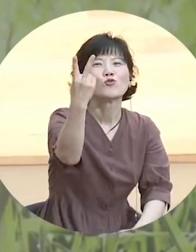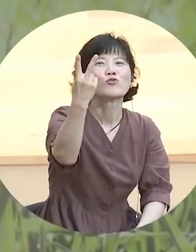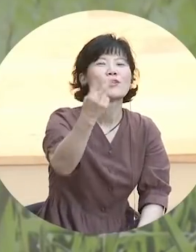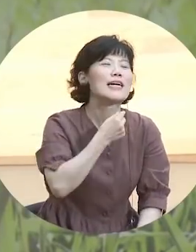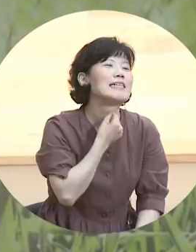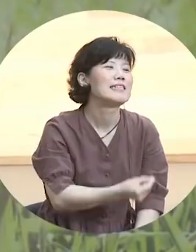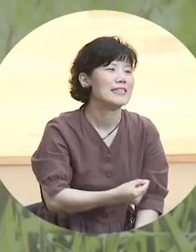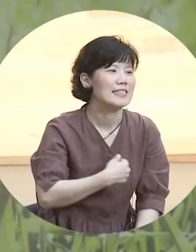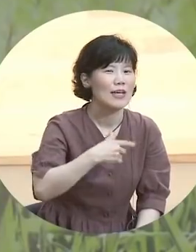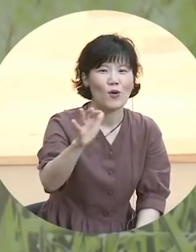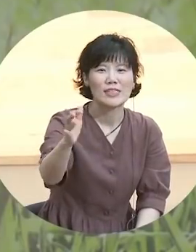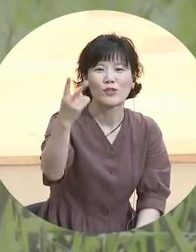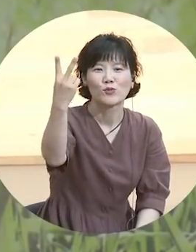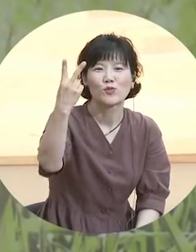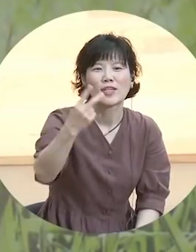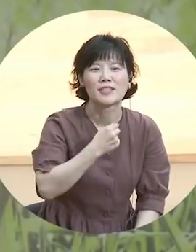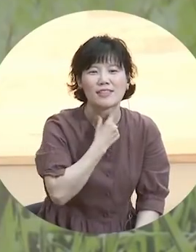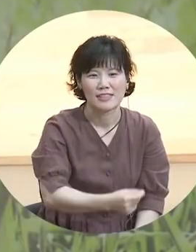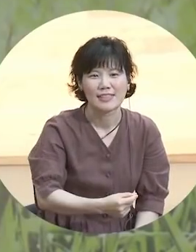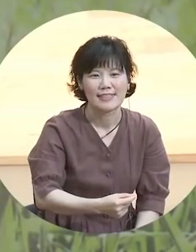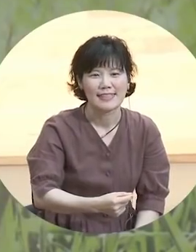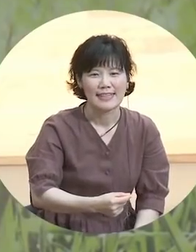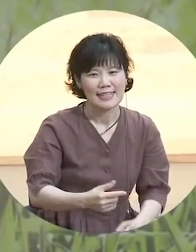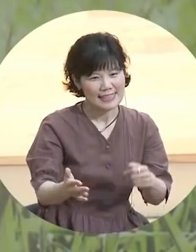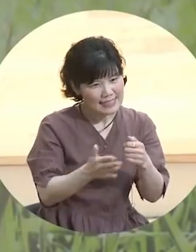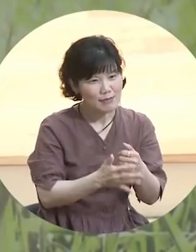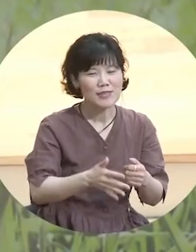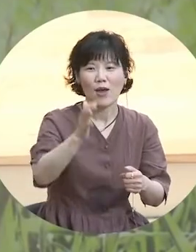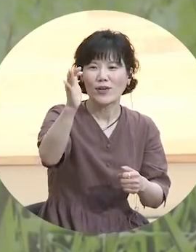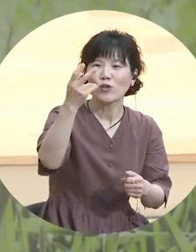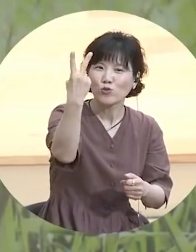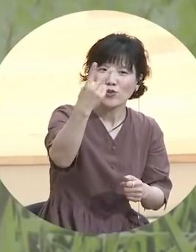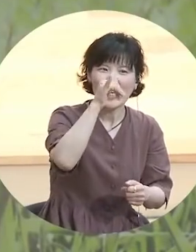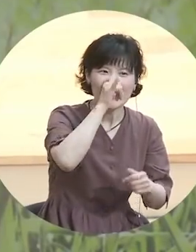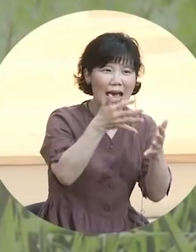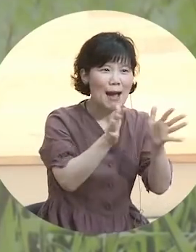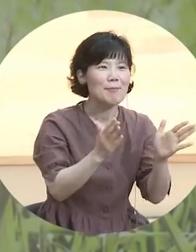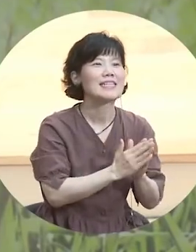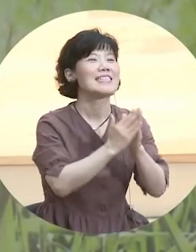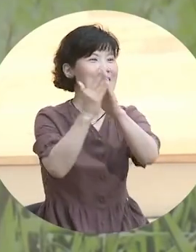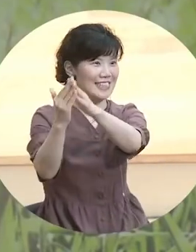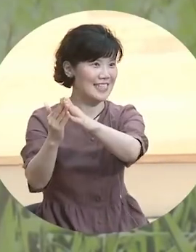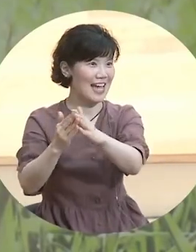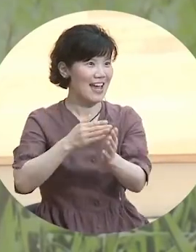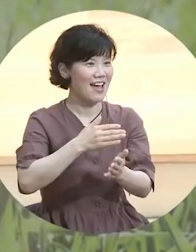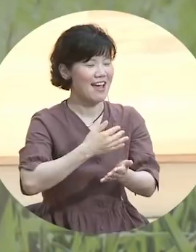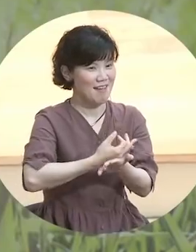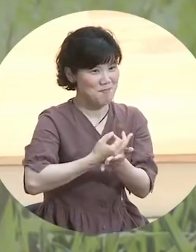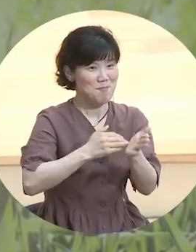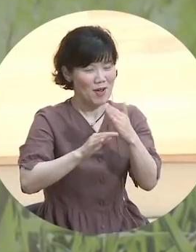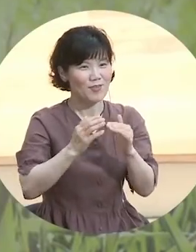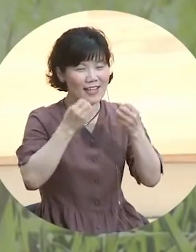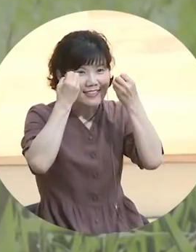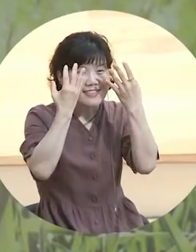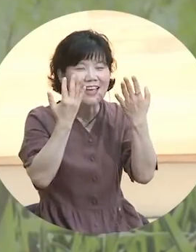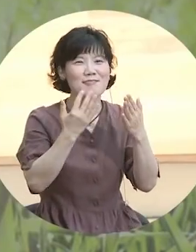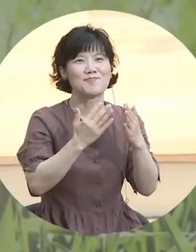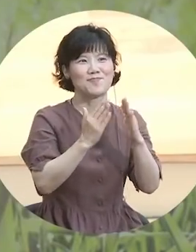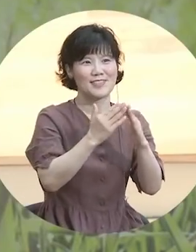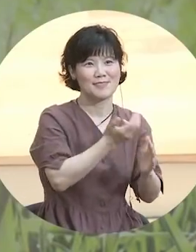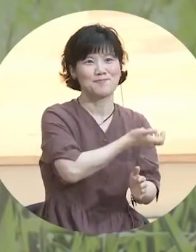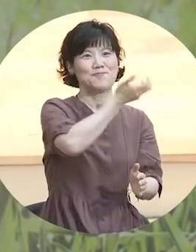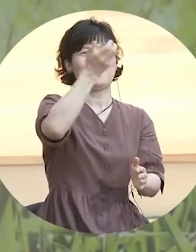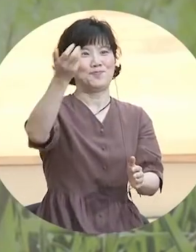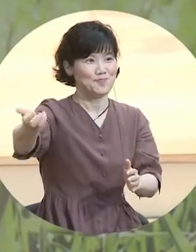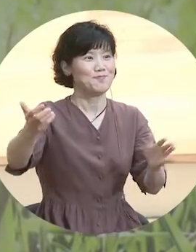화장실이 두 개 있는 집을 가지고 또 노력을 했습니다. 그래서 화장실이 두 개 있는 아파트로 이사를 갔습니다. 새 집에 들어가서 이만하면 됐다라고 생각되는